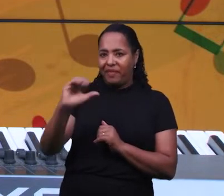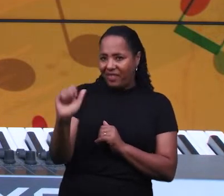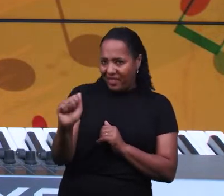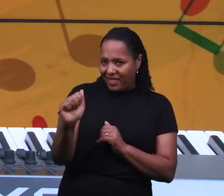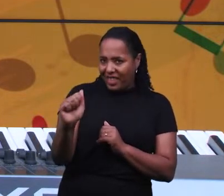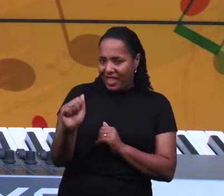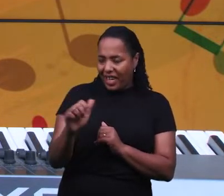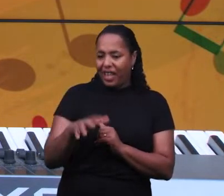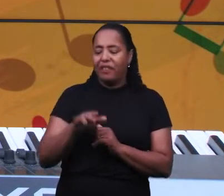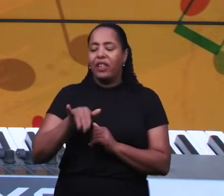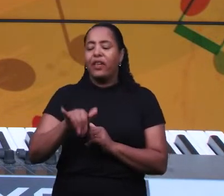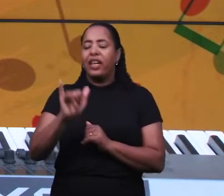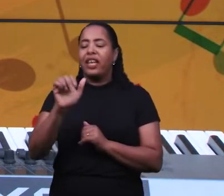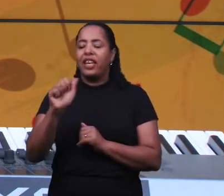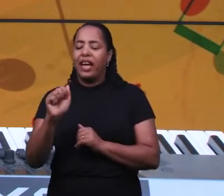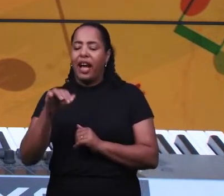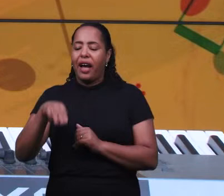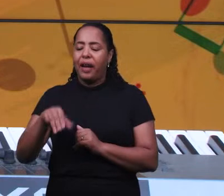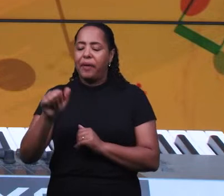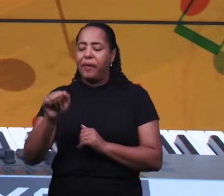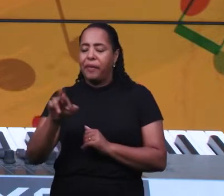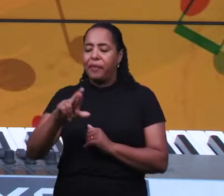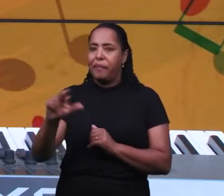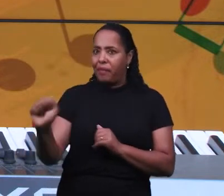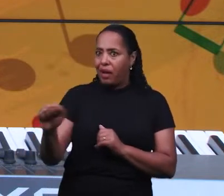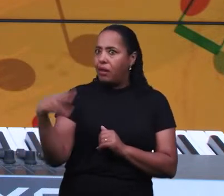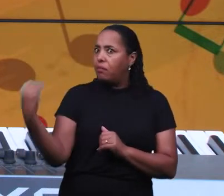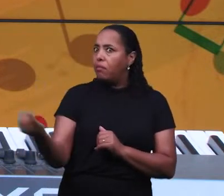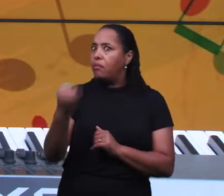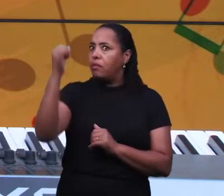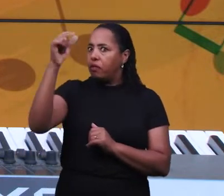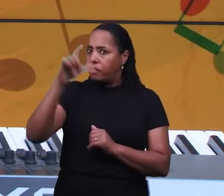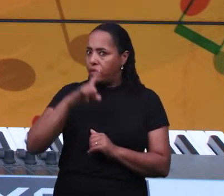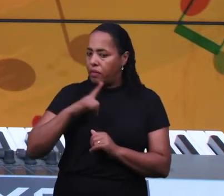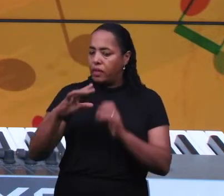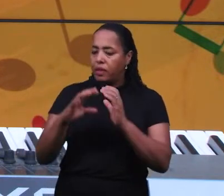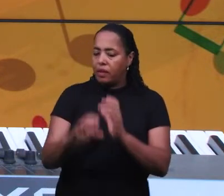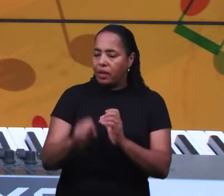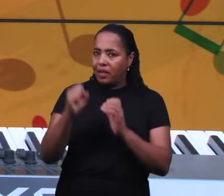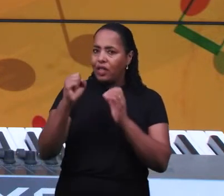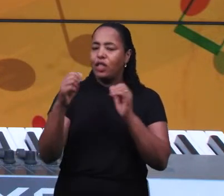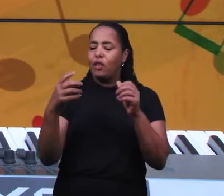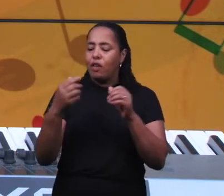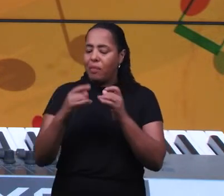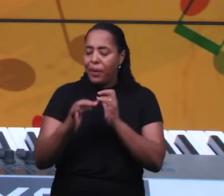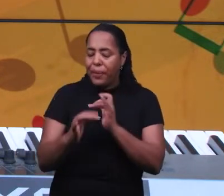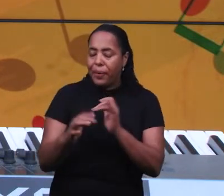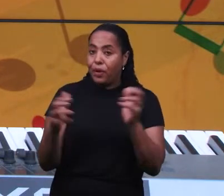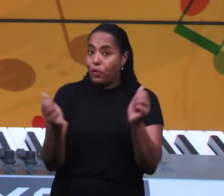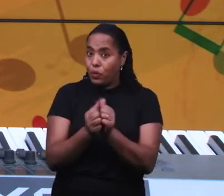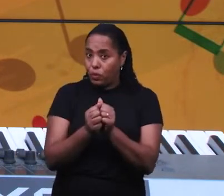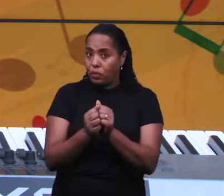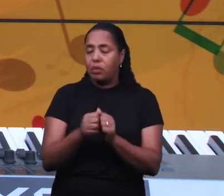et une bonne marque pour utiliser, c'est Yamaha. Donc, c'est important que vous ayez cette flûte en main afin qu'on puisse